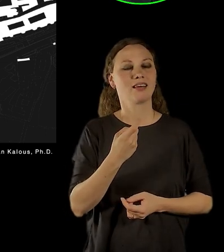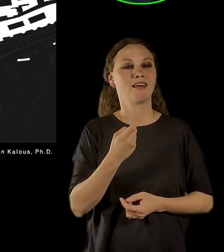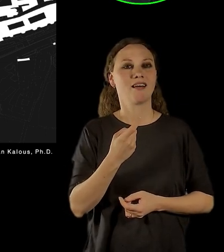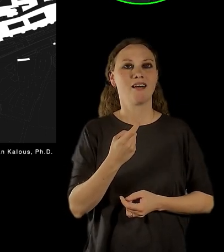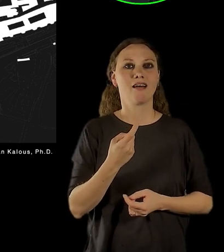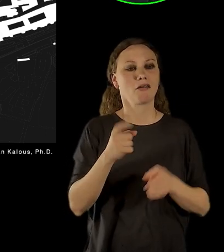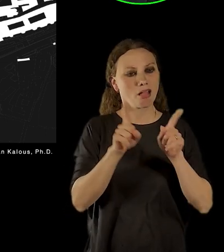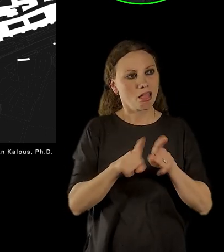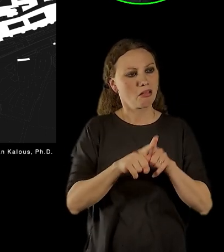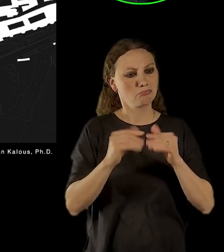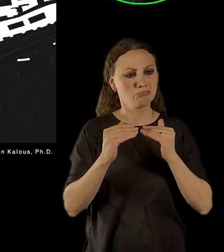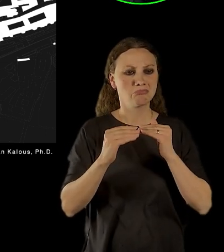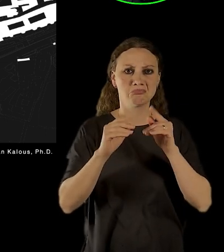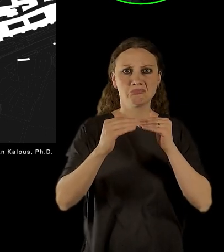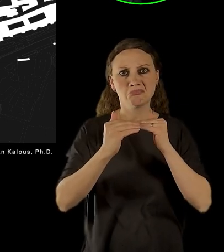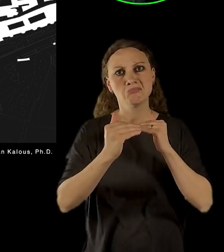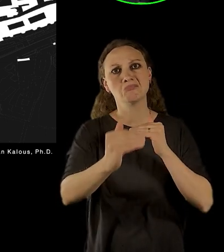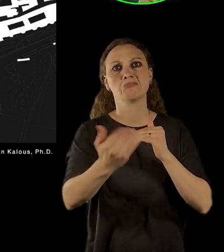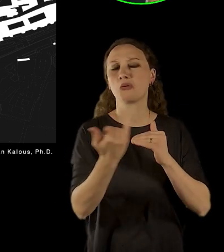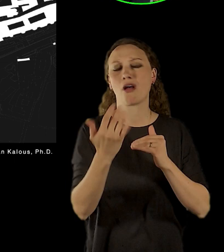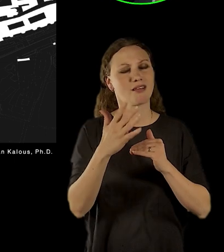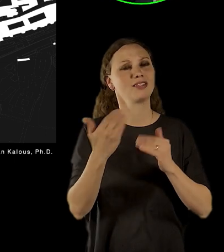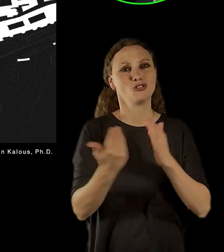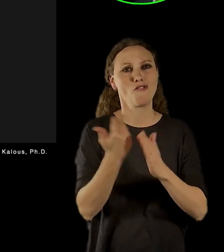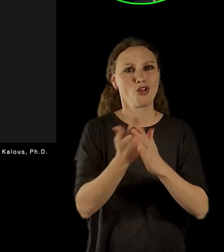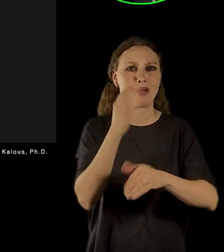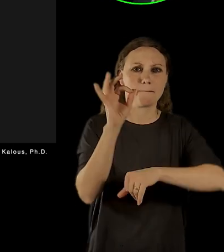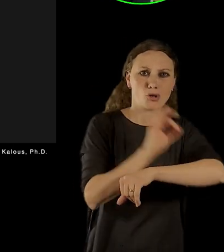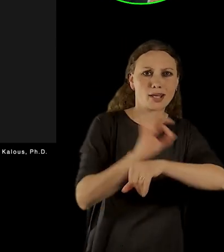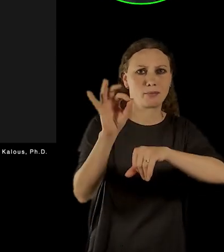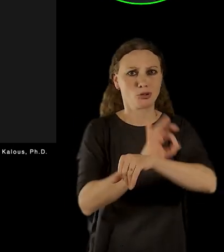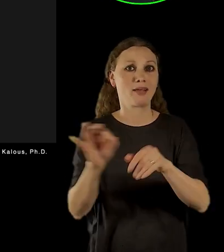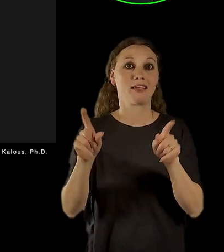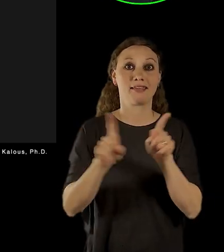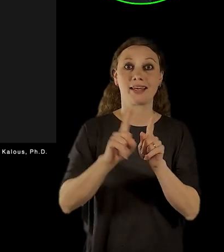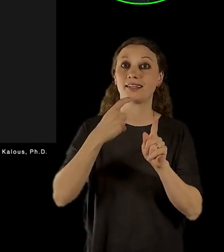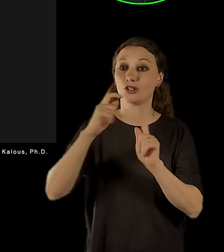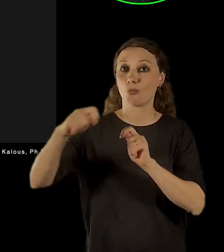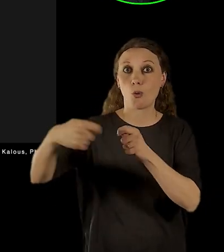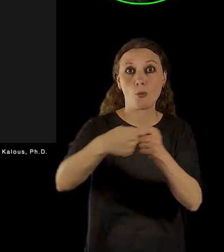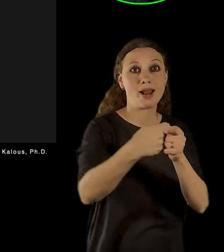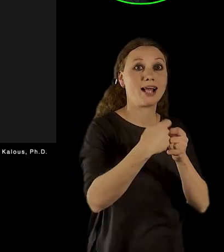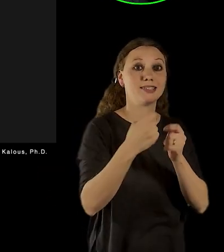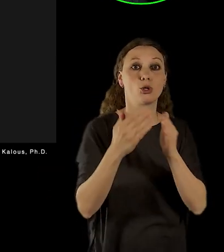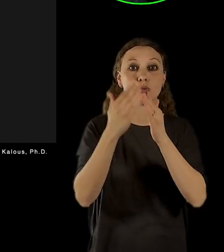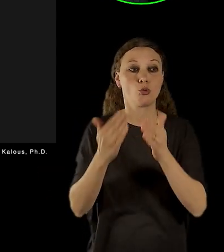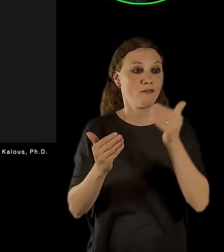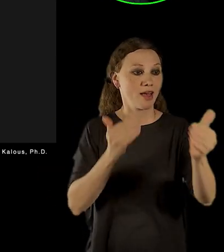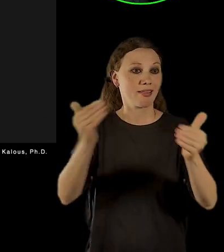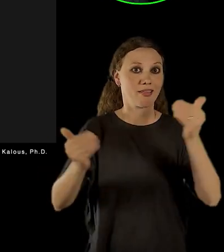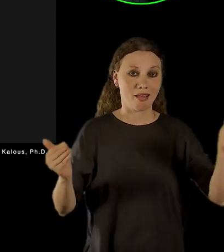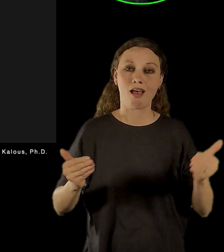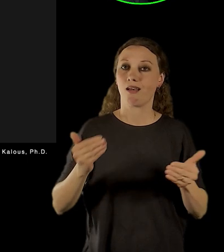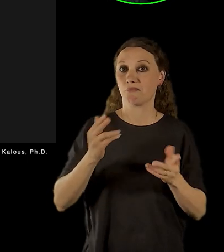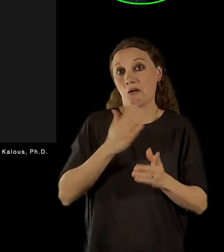a současně vhodným způsobem kooperovat se svými sousedy. To je ten stav, ke kterému bychom